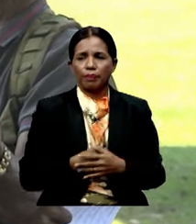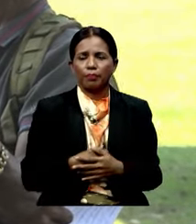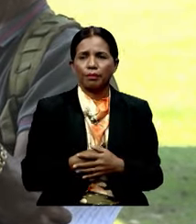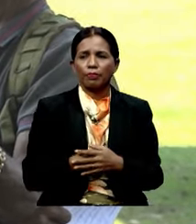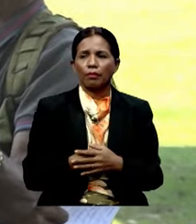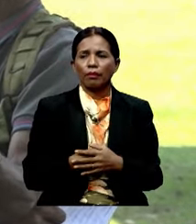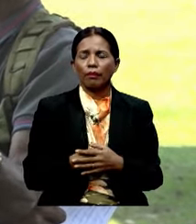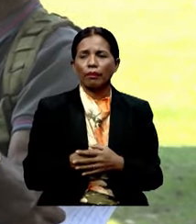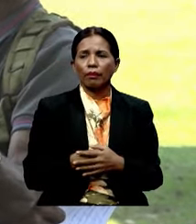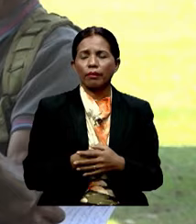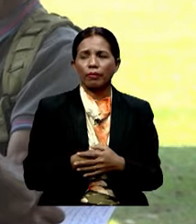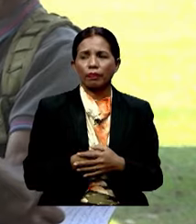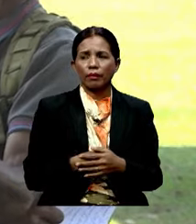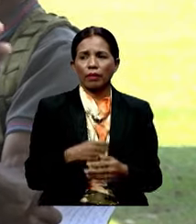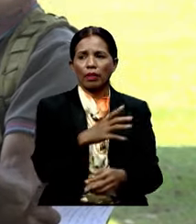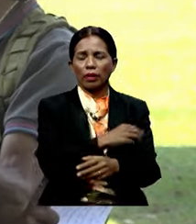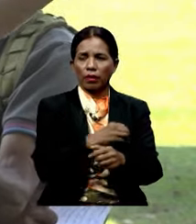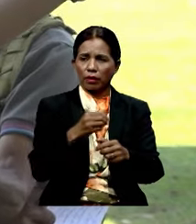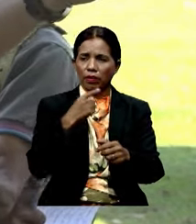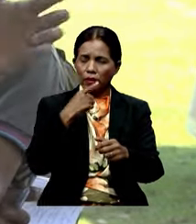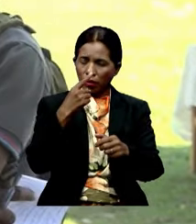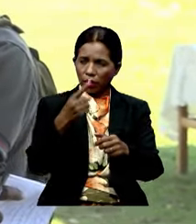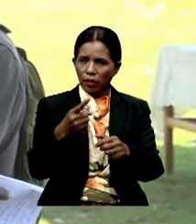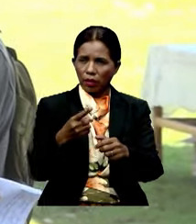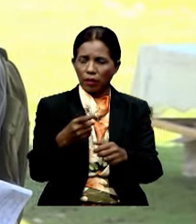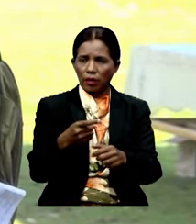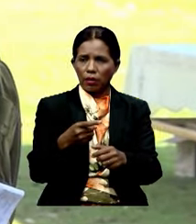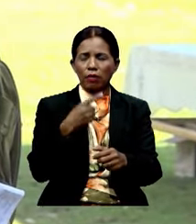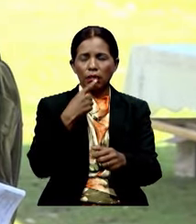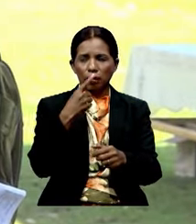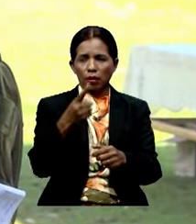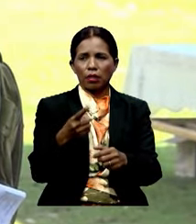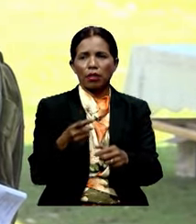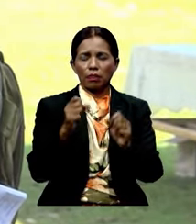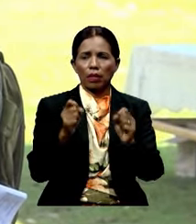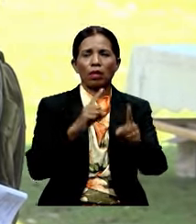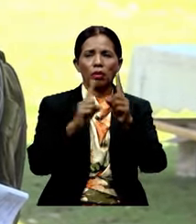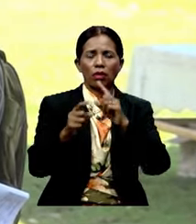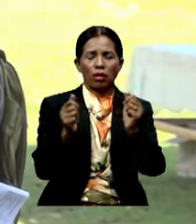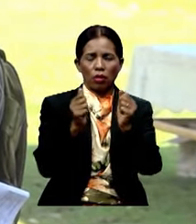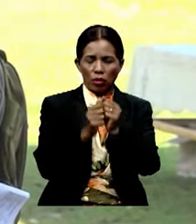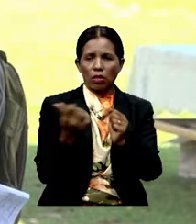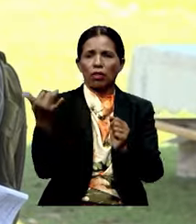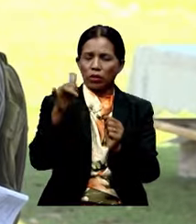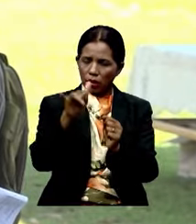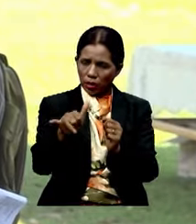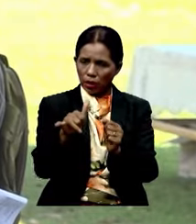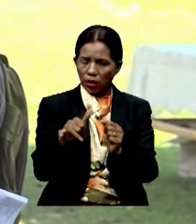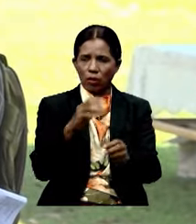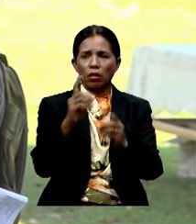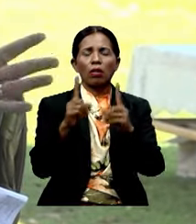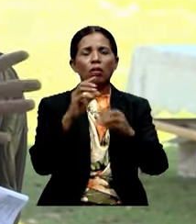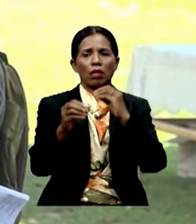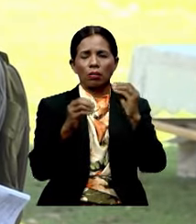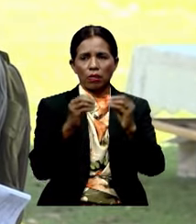Nanti melalui Menteri Pertanian dengan sisi karena Pak Husin sendiri kasihan. Bisa Bapak bicara langsung di Petrosida atau jelas sama Petrosida kita